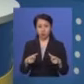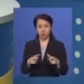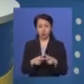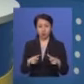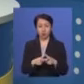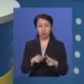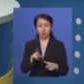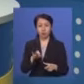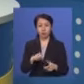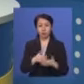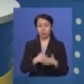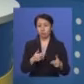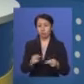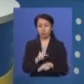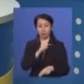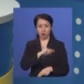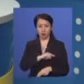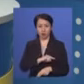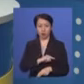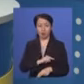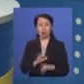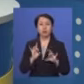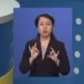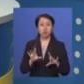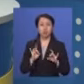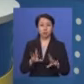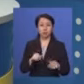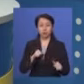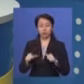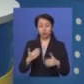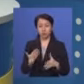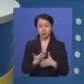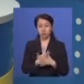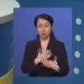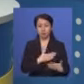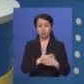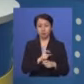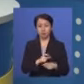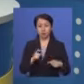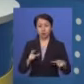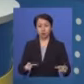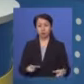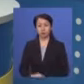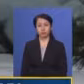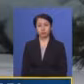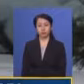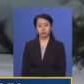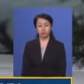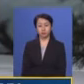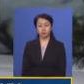распространению памяток и брошюрок профилактического характера. К разъяснительной работе подключились волонтеры. Подробности далее.